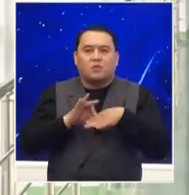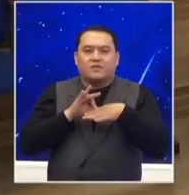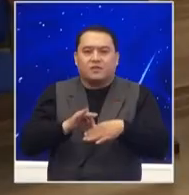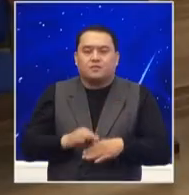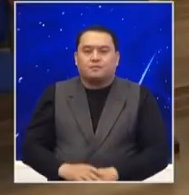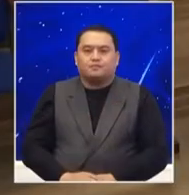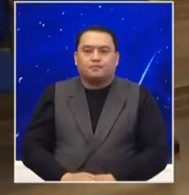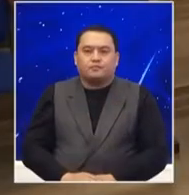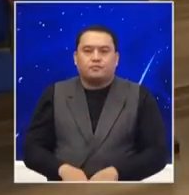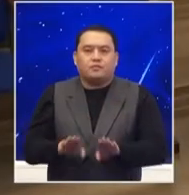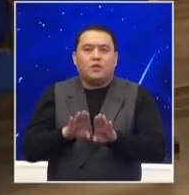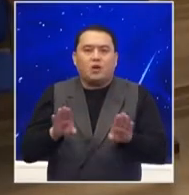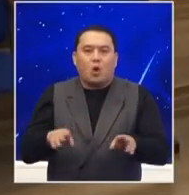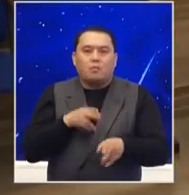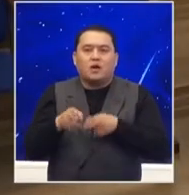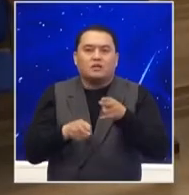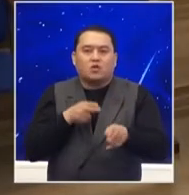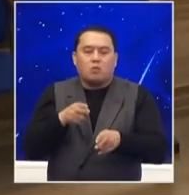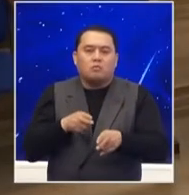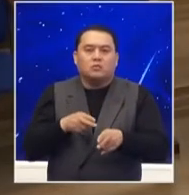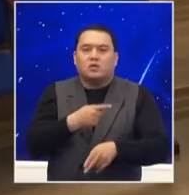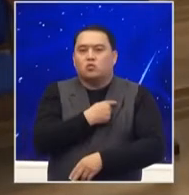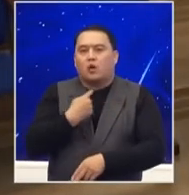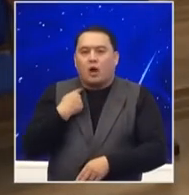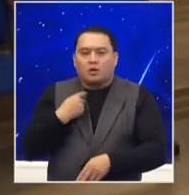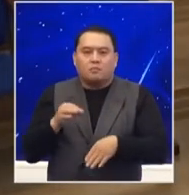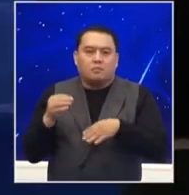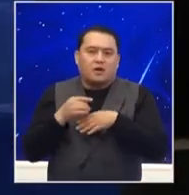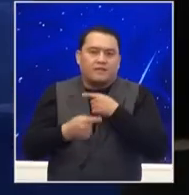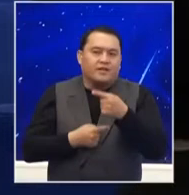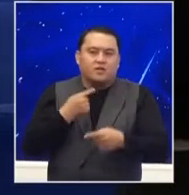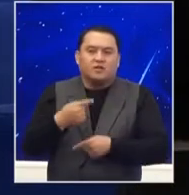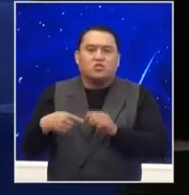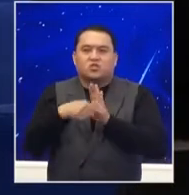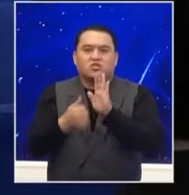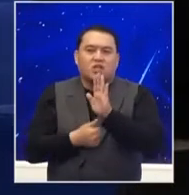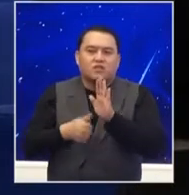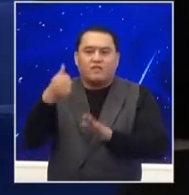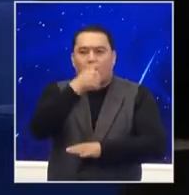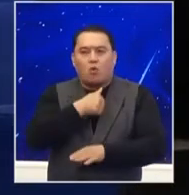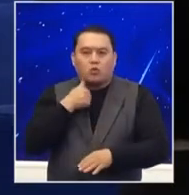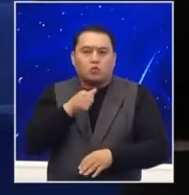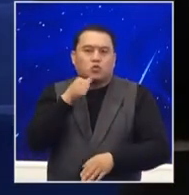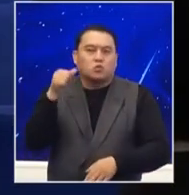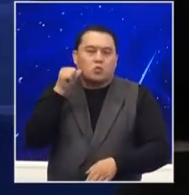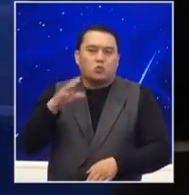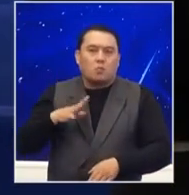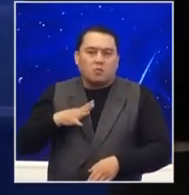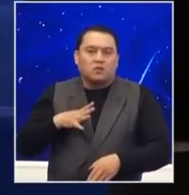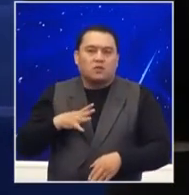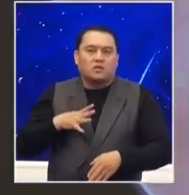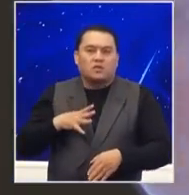проводились. Подобные операции в многопрофильной больнице областного центра проводятся регулярно с 2016 года. В прошлом году здесь